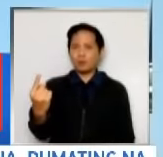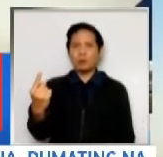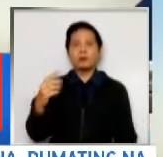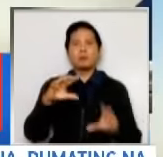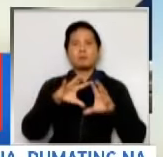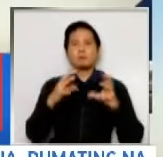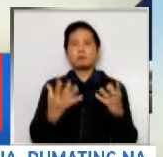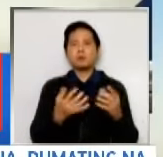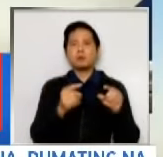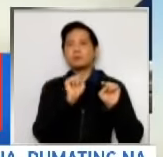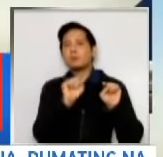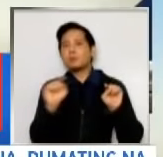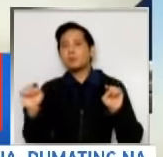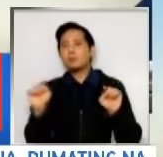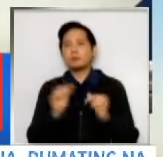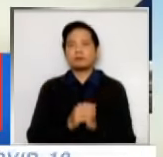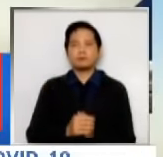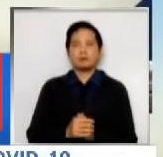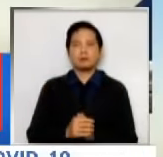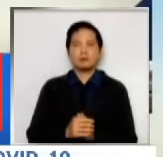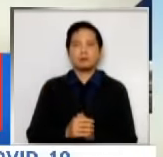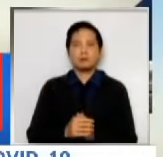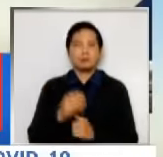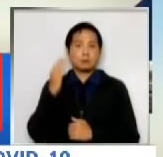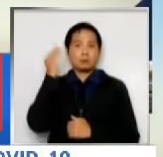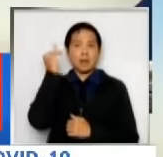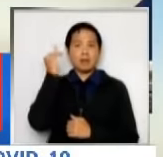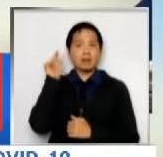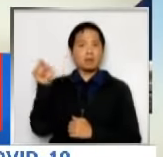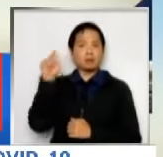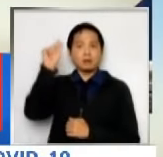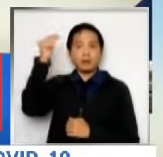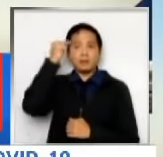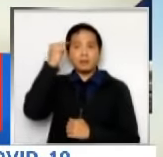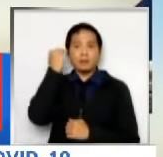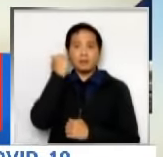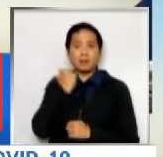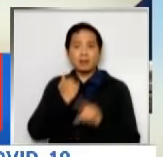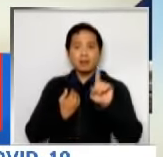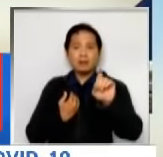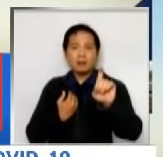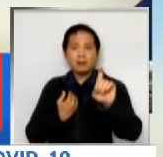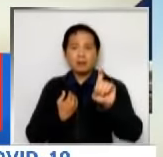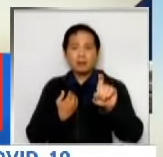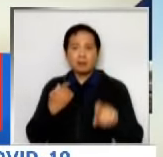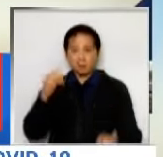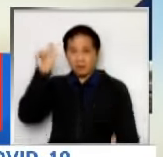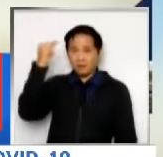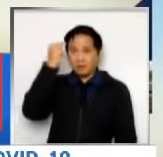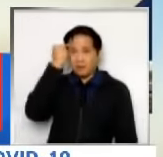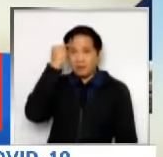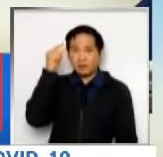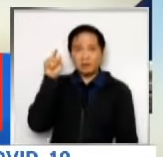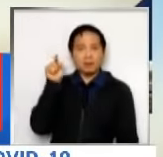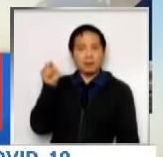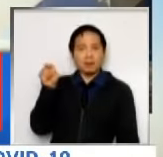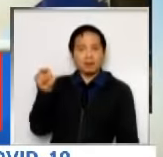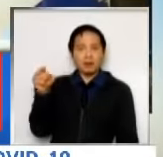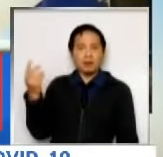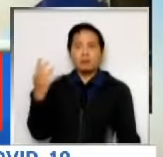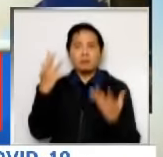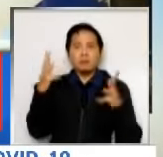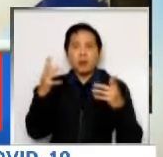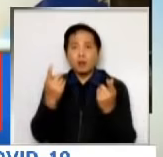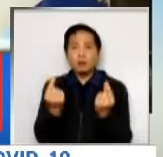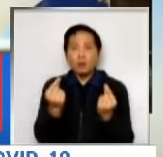Bakit ganun? Ang gobyerno ba natin nagkulang? Ang gobyerno ba natin walang ginawa?